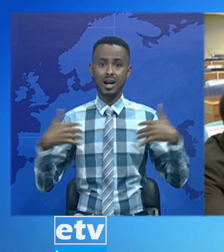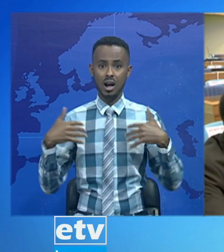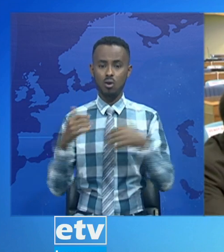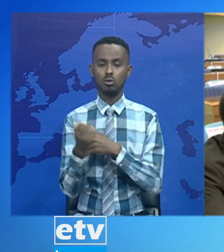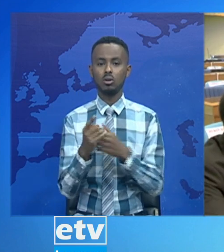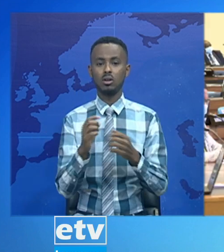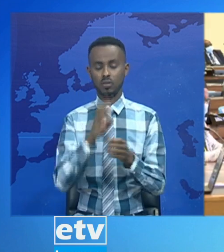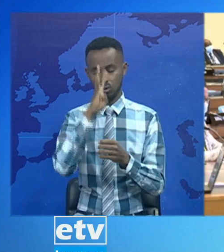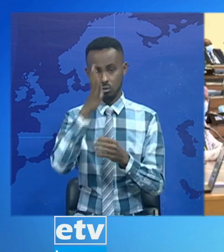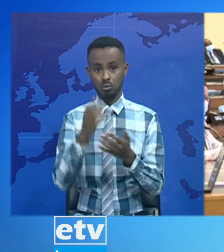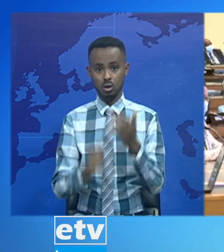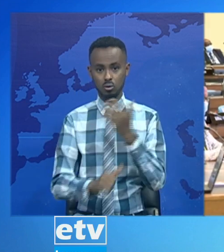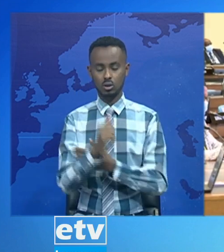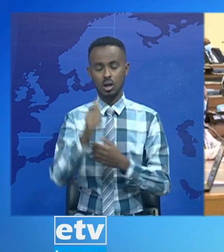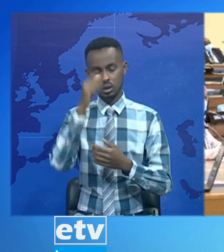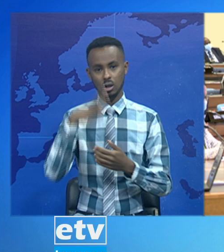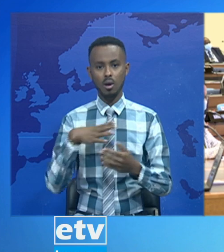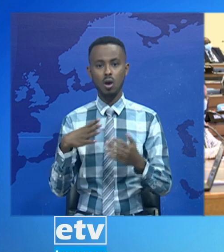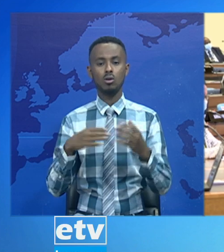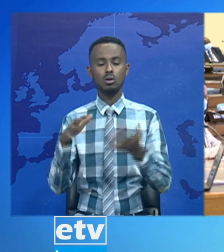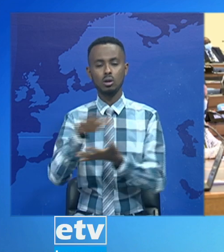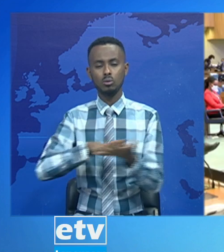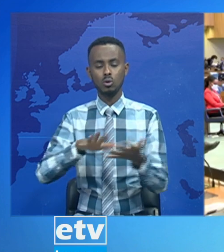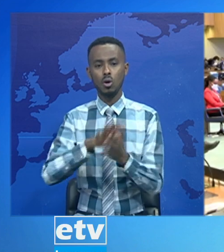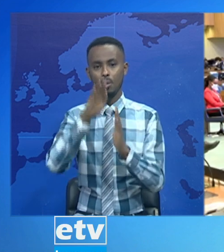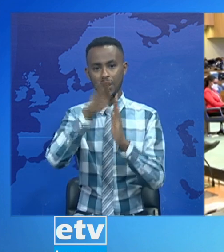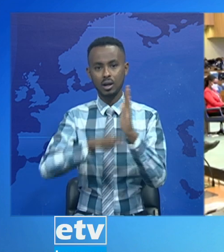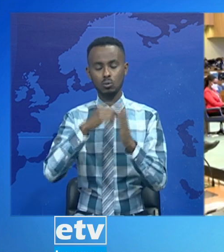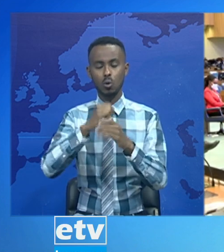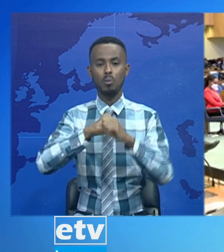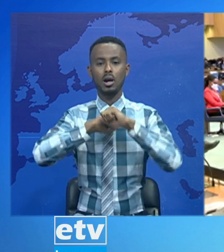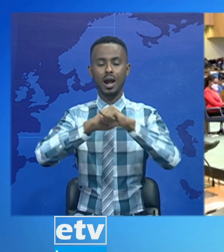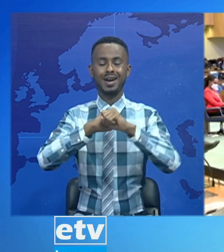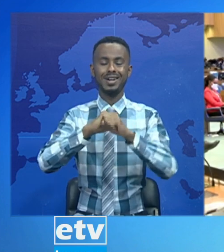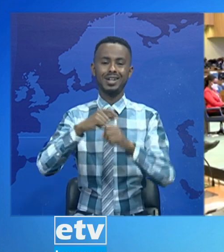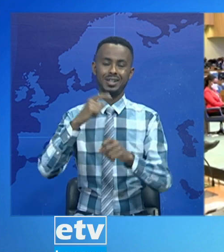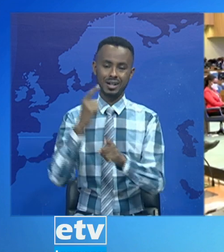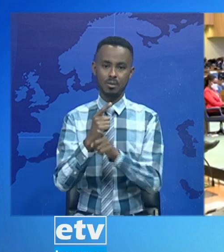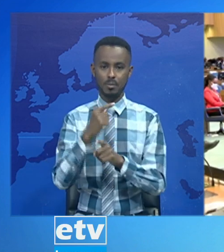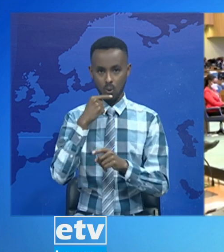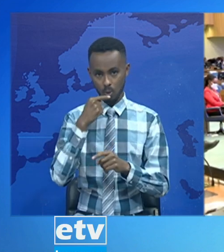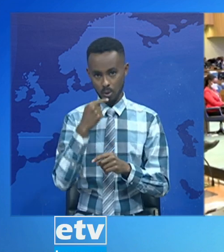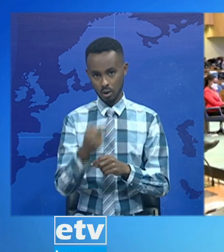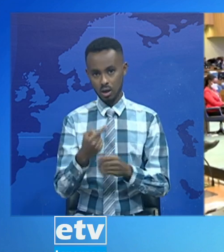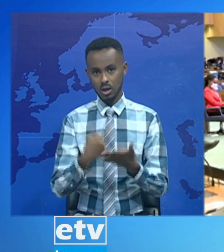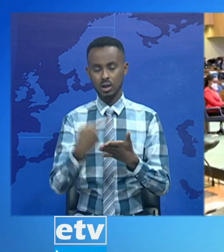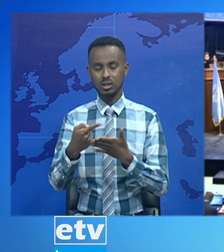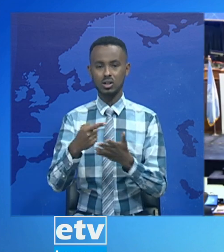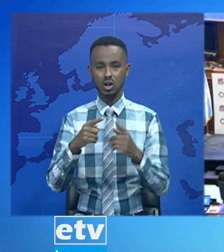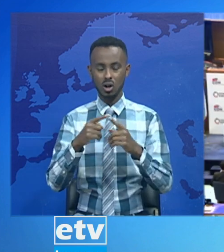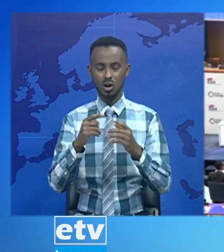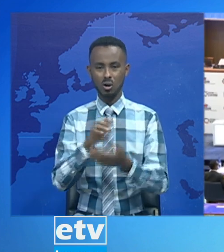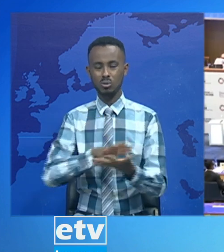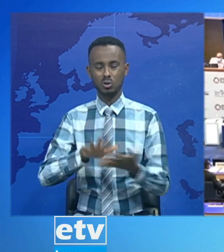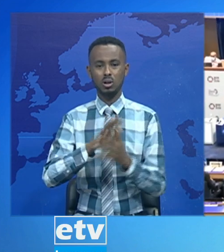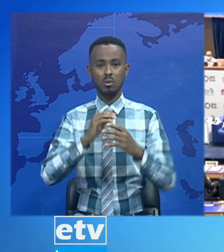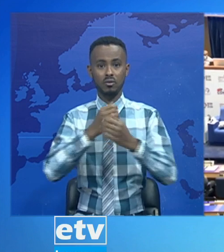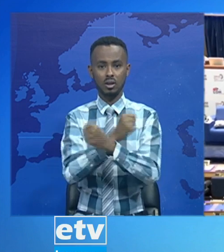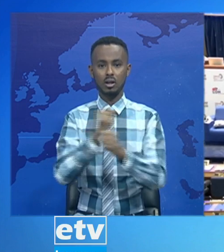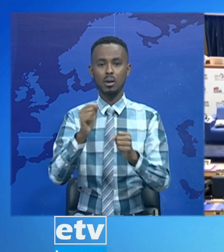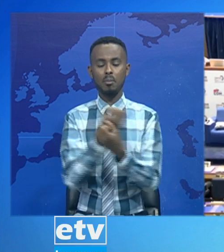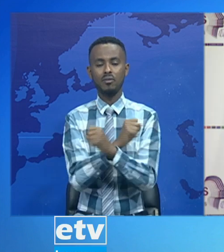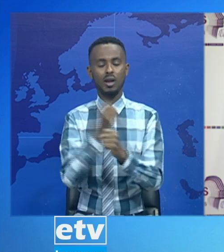የተፈጠሩ ጉዳቶችና ሰባዊ ቀውሶች መቀነስ ብሎም መከላከል ተገቢ ብለውታል። እነኚህን ቀውሶች ለመፍታት መፍትሄ